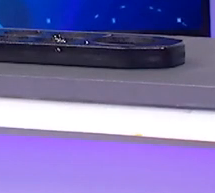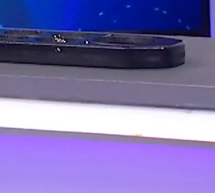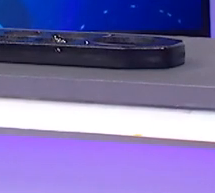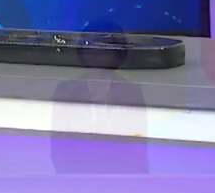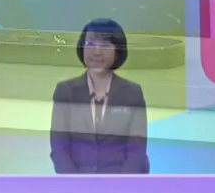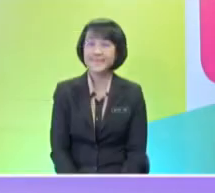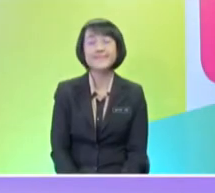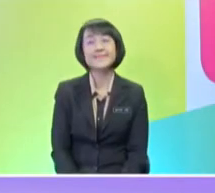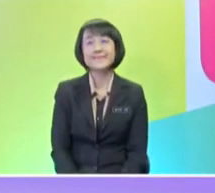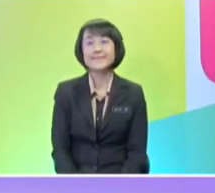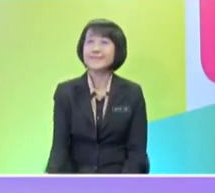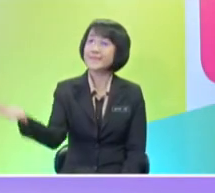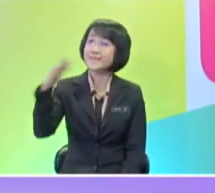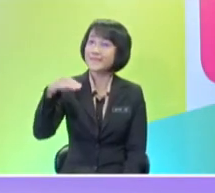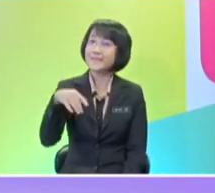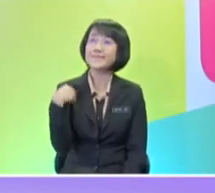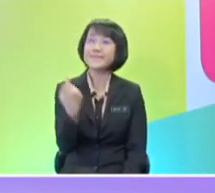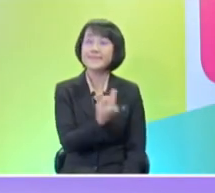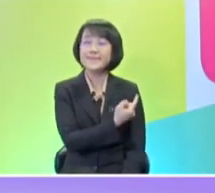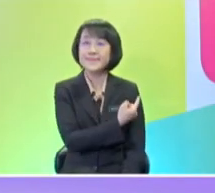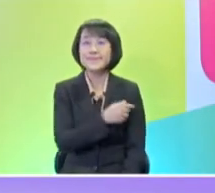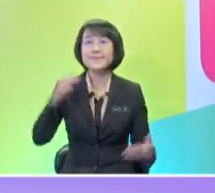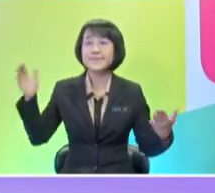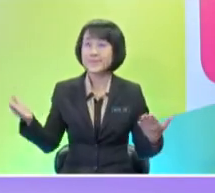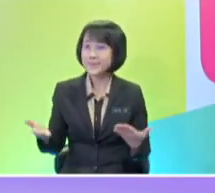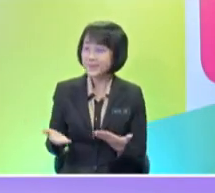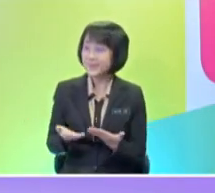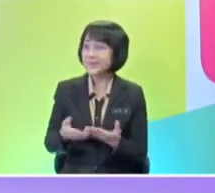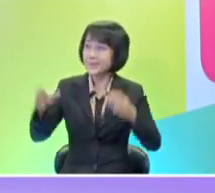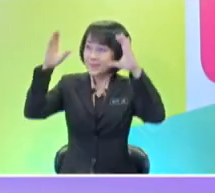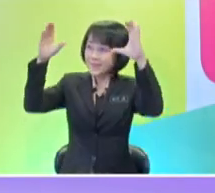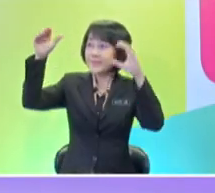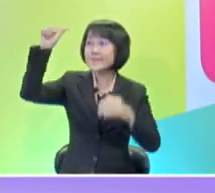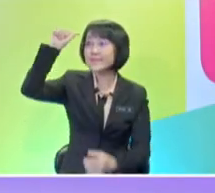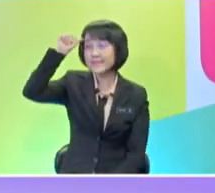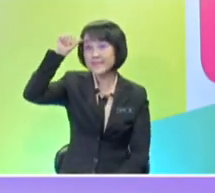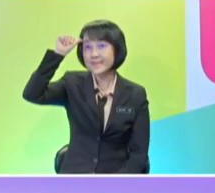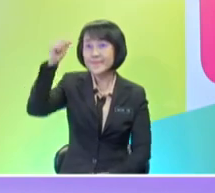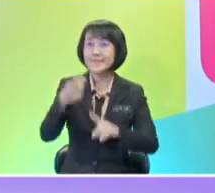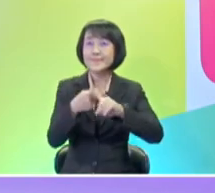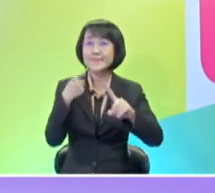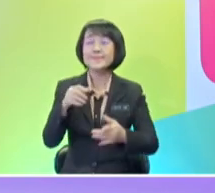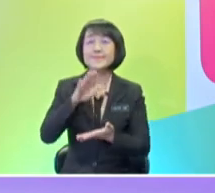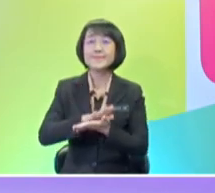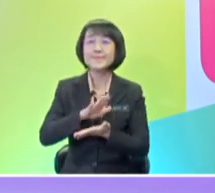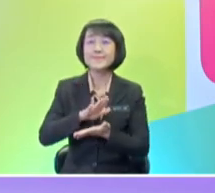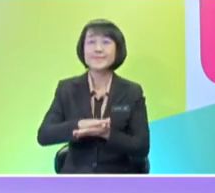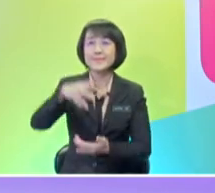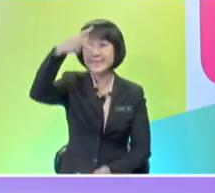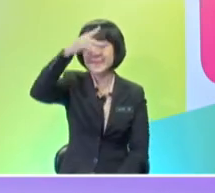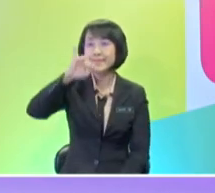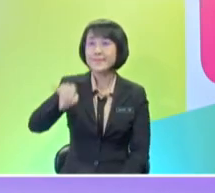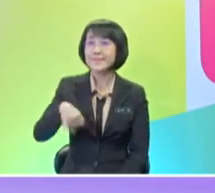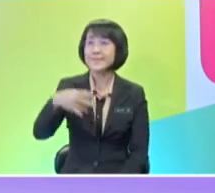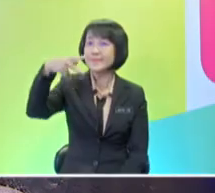Baiklah murid-murid jump kita persilahkan cikguan Muhammad akmawan manso dari sekolah kebangsaan Putrajaya versi 83